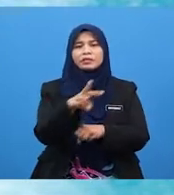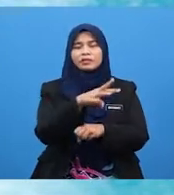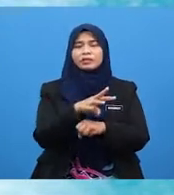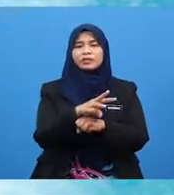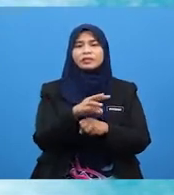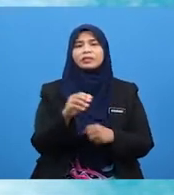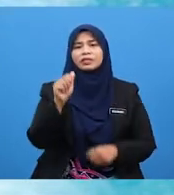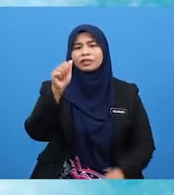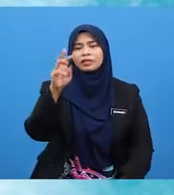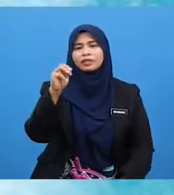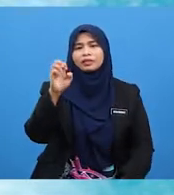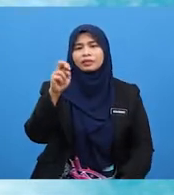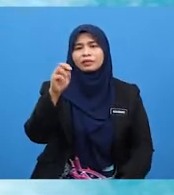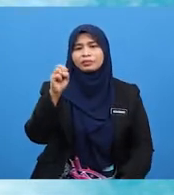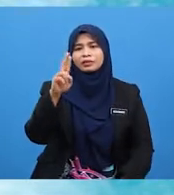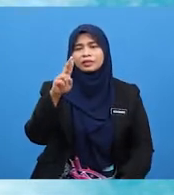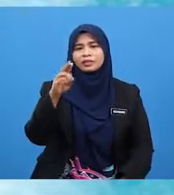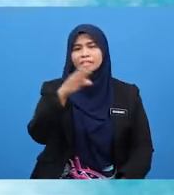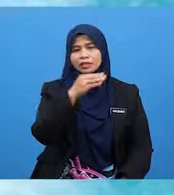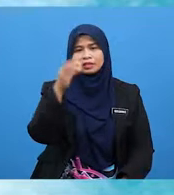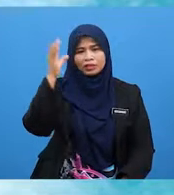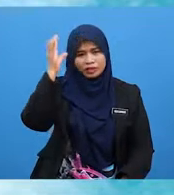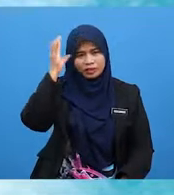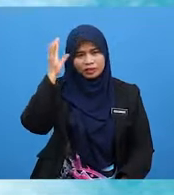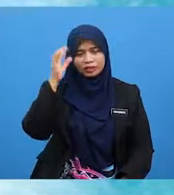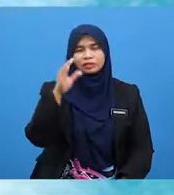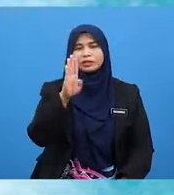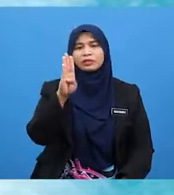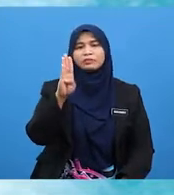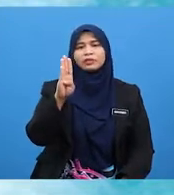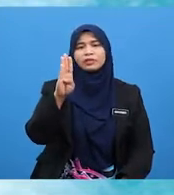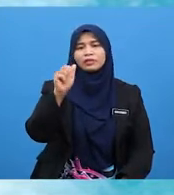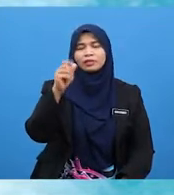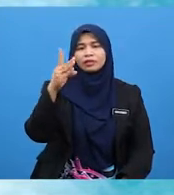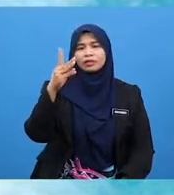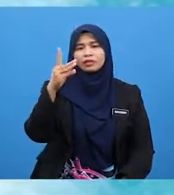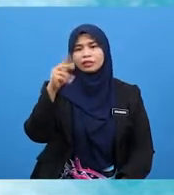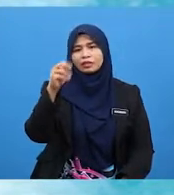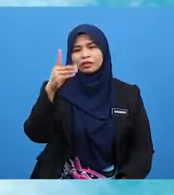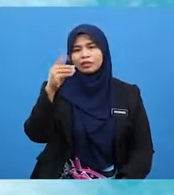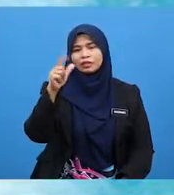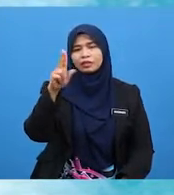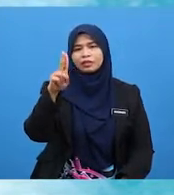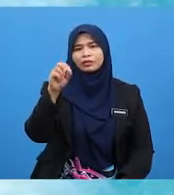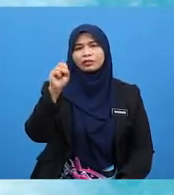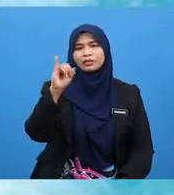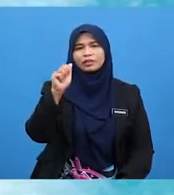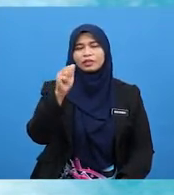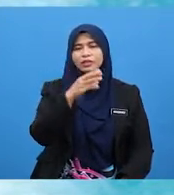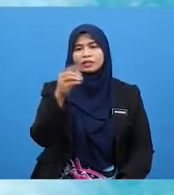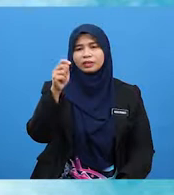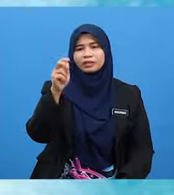B. Andalusia dan Turki, C. Baghdad dan Mesir,